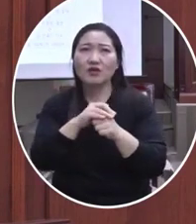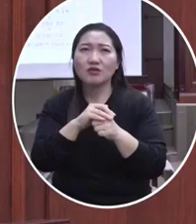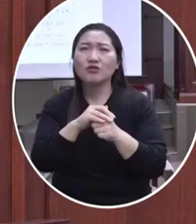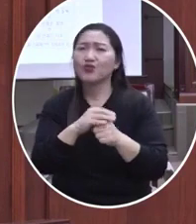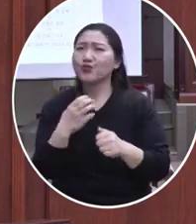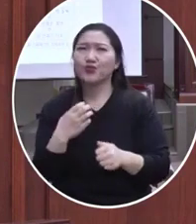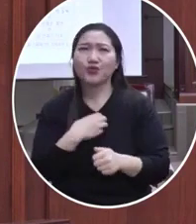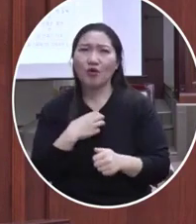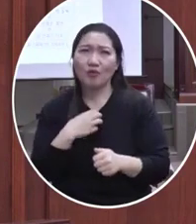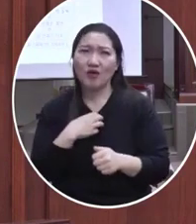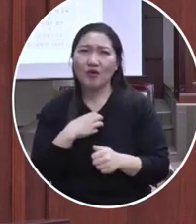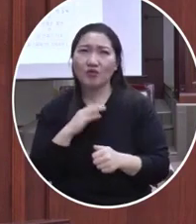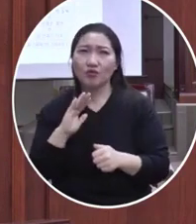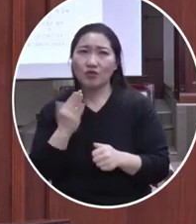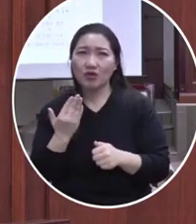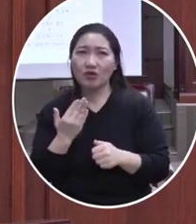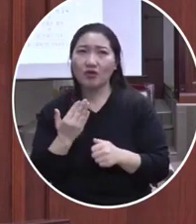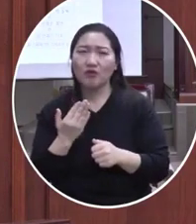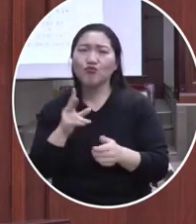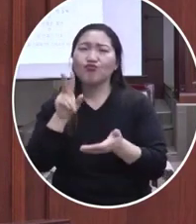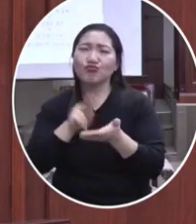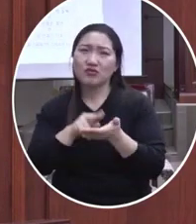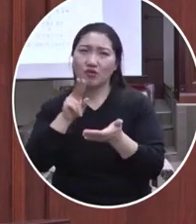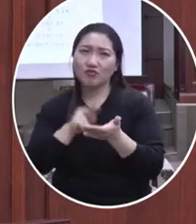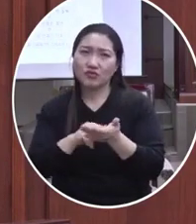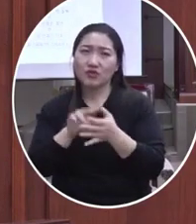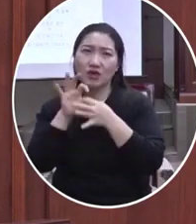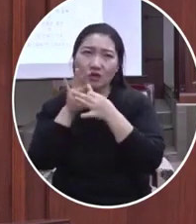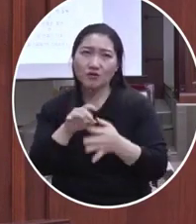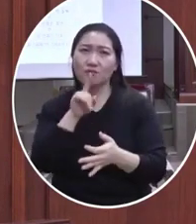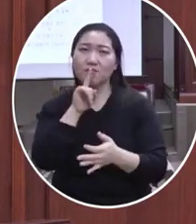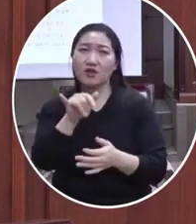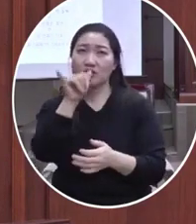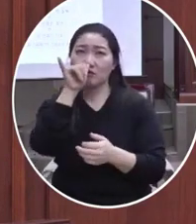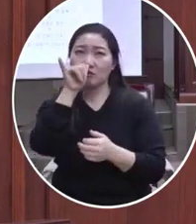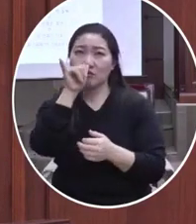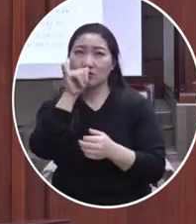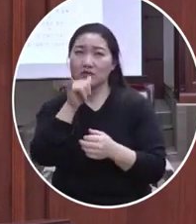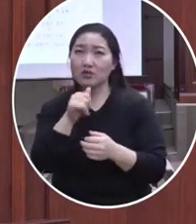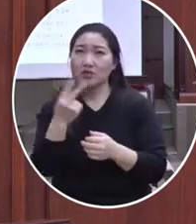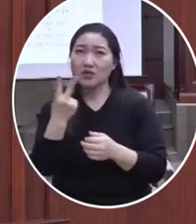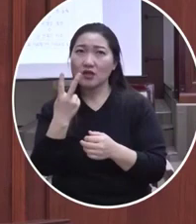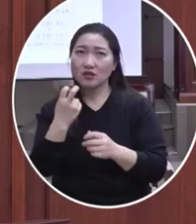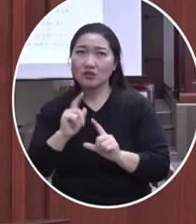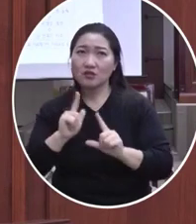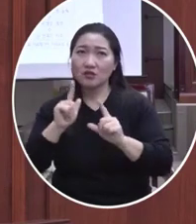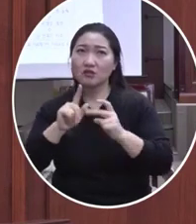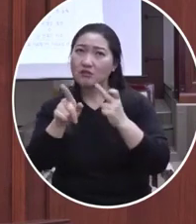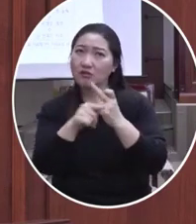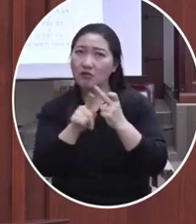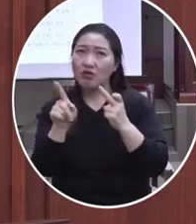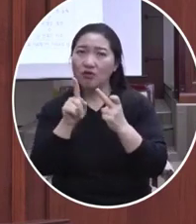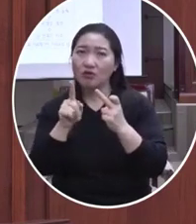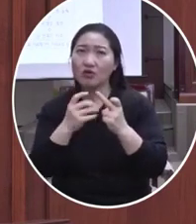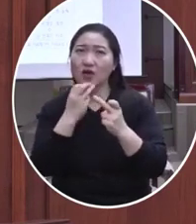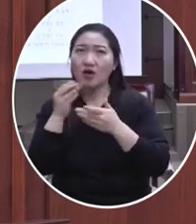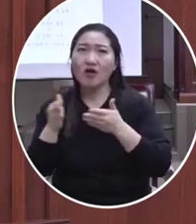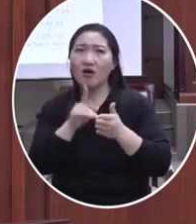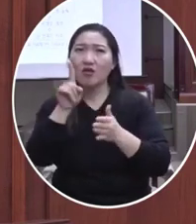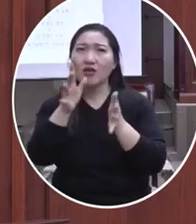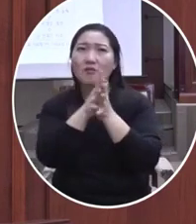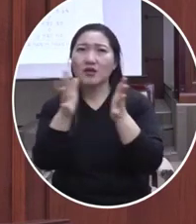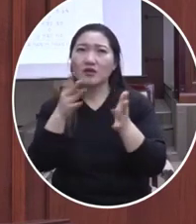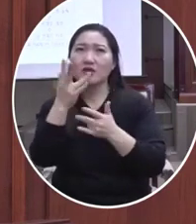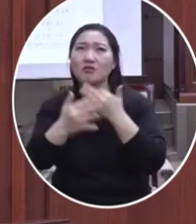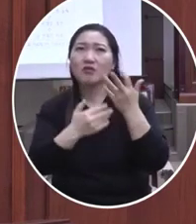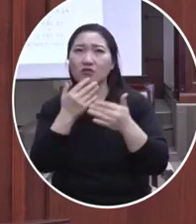인명 피해를 초래할 수 있다는 점에서 꾸준히 문제 점으로 지적되어 왔습니다 실제로 2020년 12월 경기도의 한